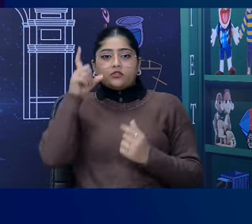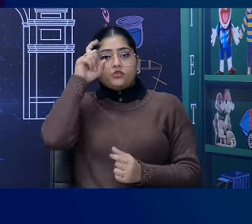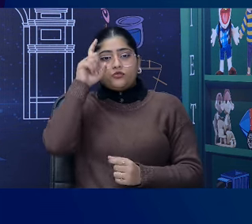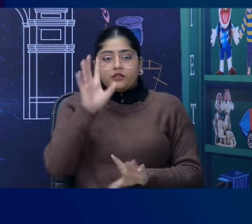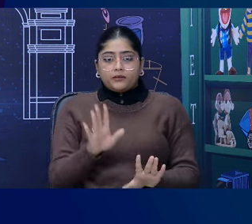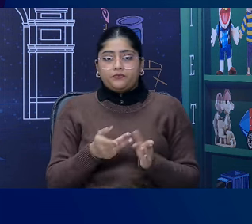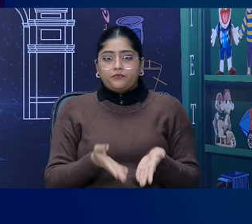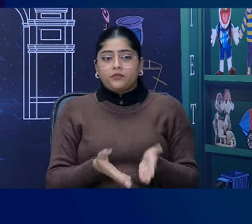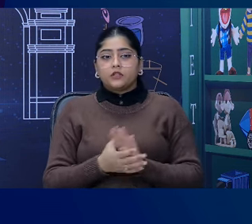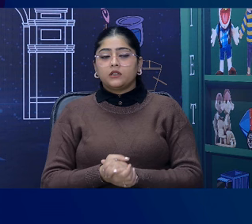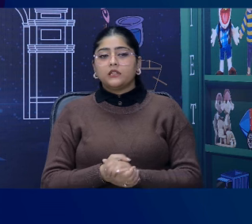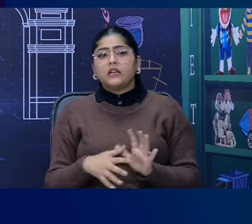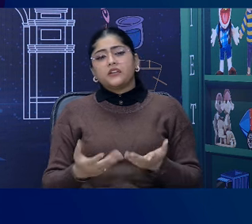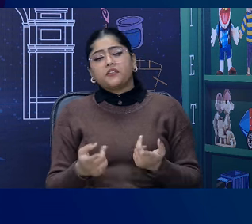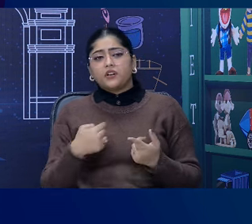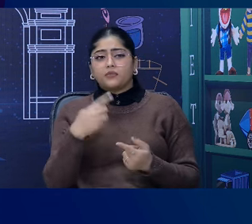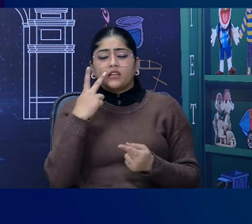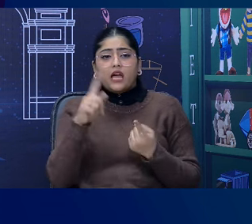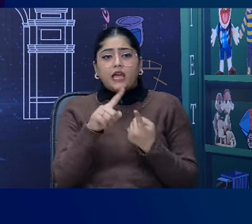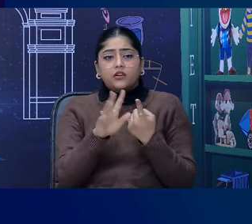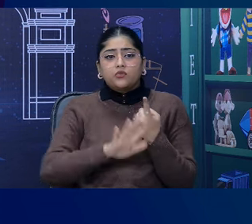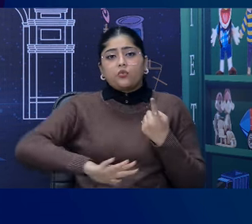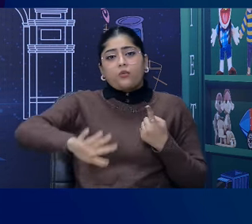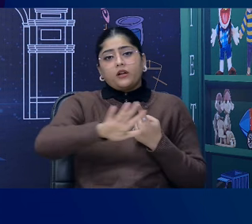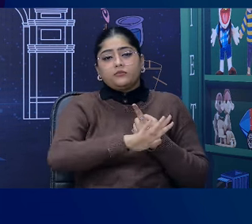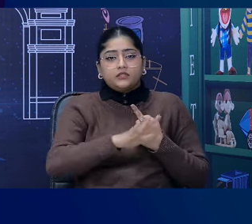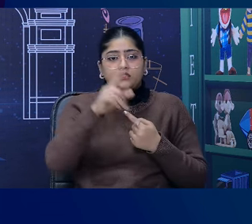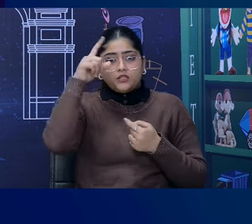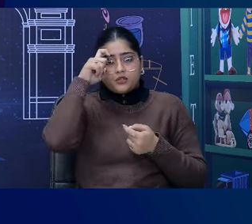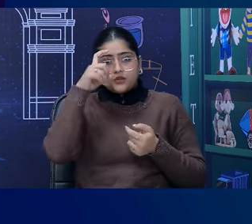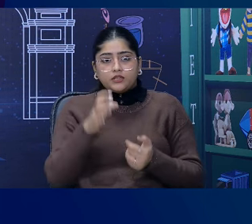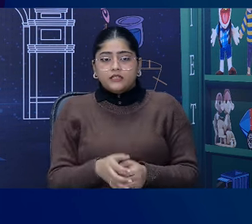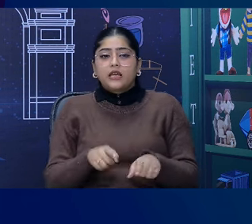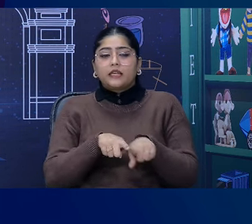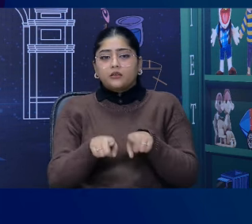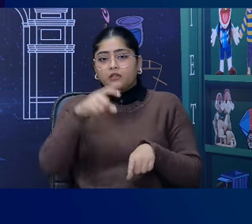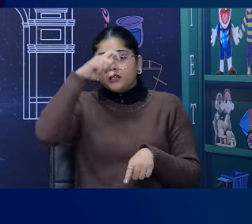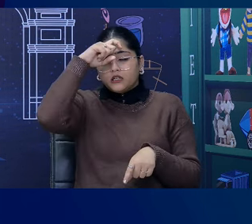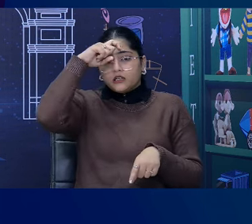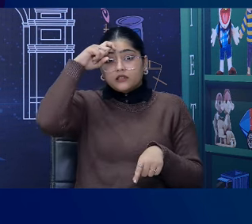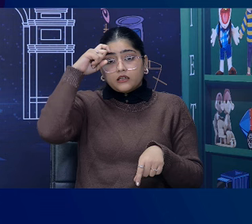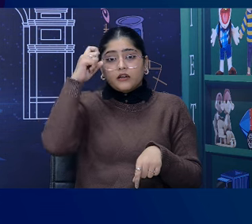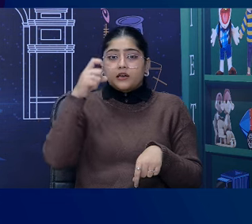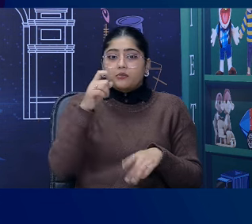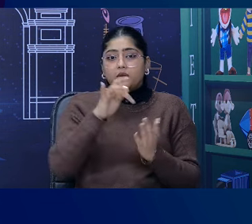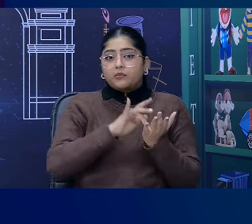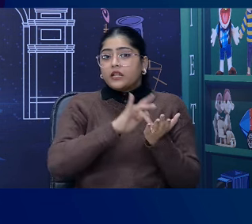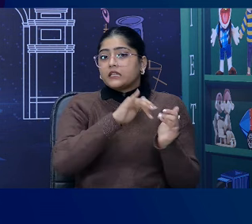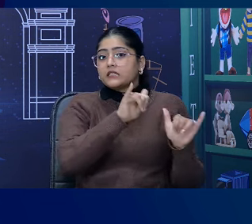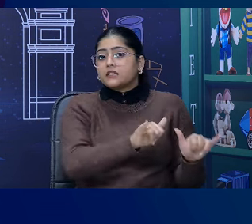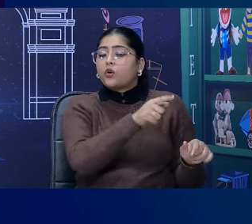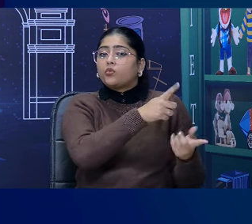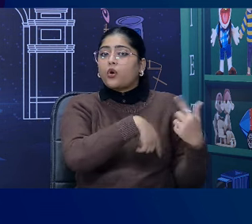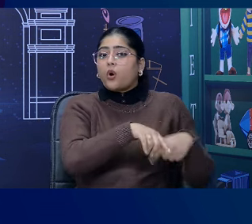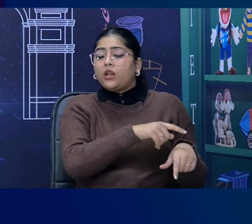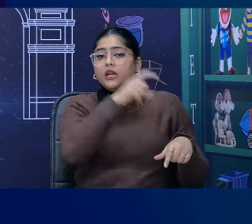देखते हैं हम एक अपने एनवायरमेंट से कह लो एडजस्ट है जो गर्मी में रहते हैं उनको गर्मी की आदत है जो सर्दी में रहते हैं उनको